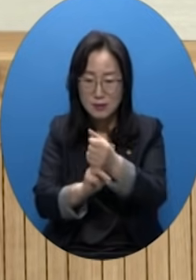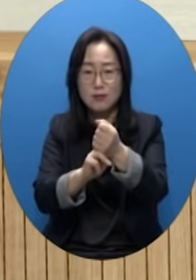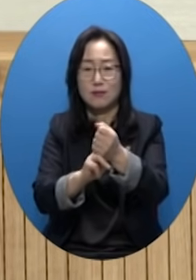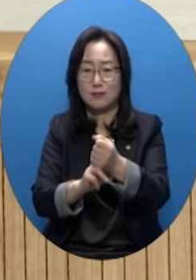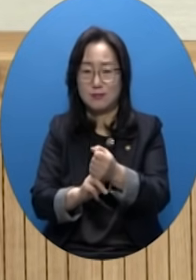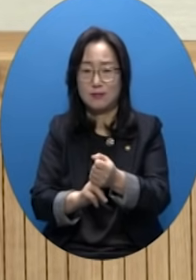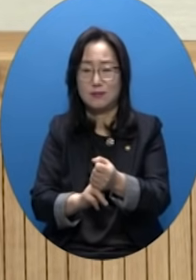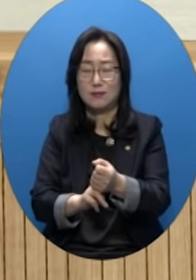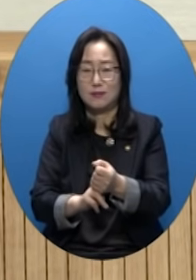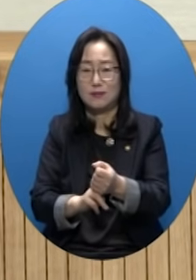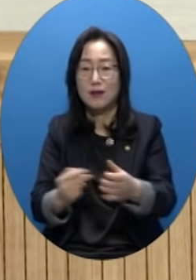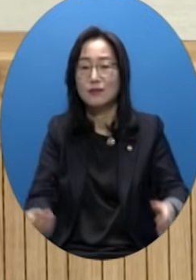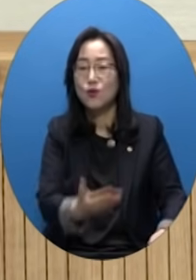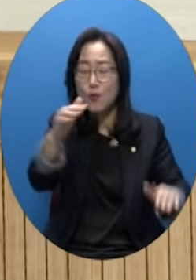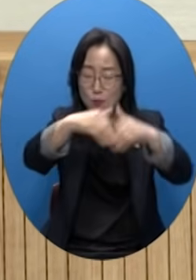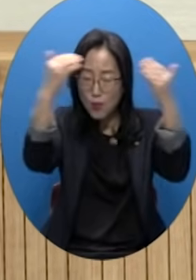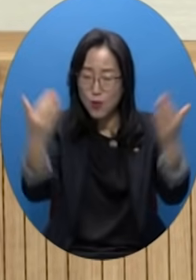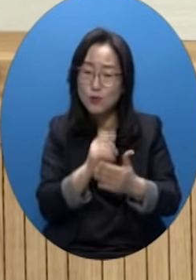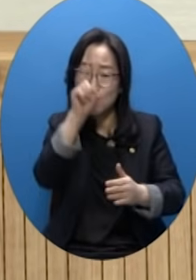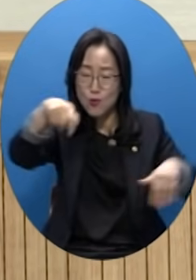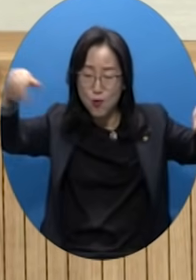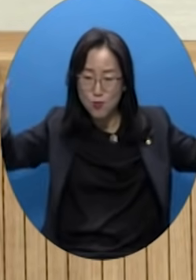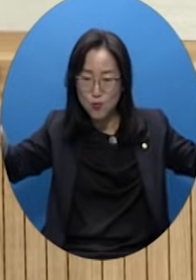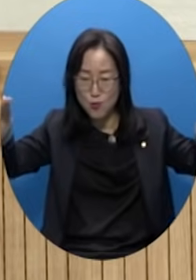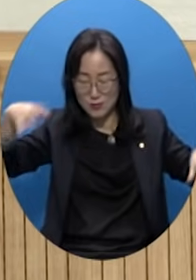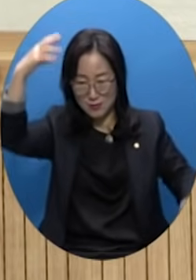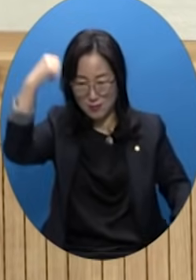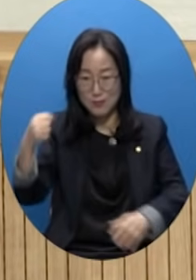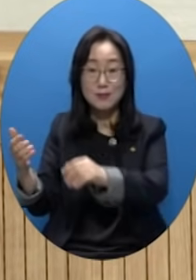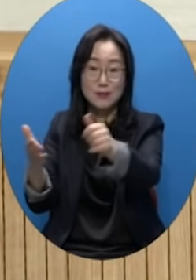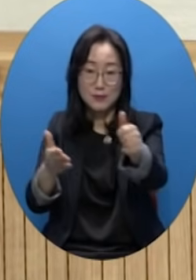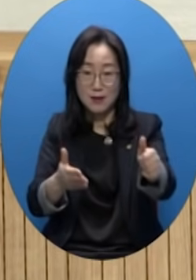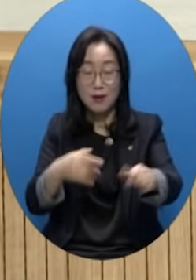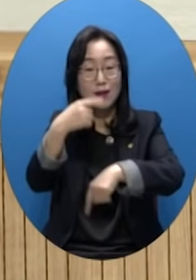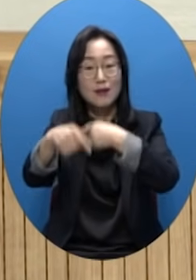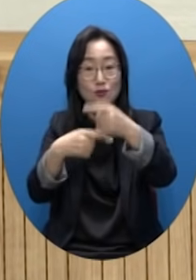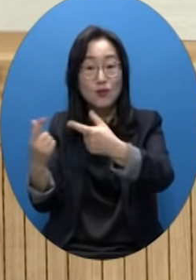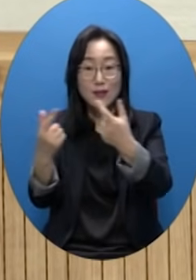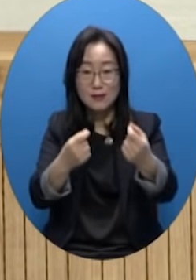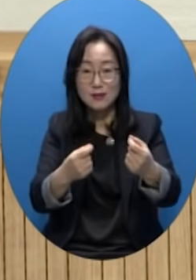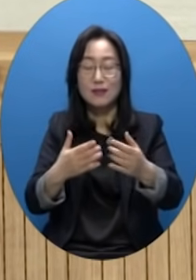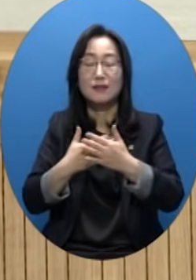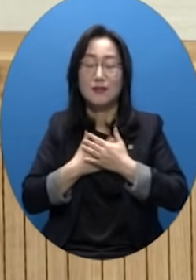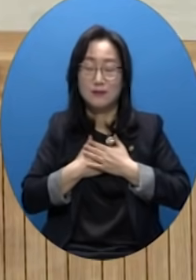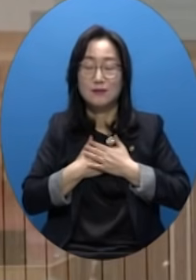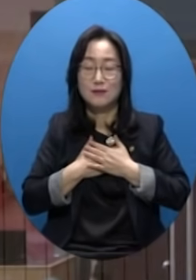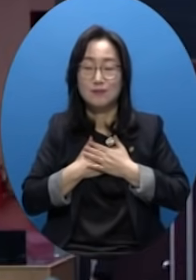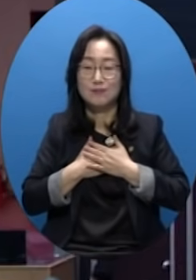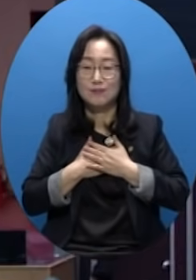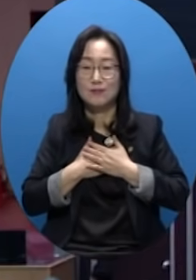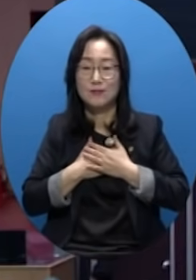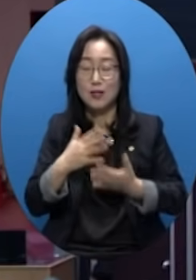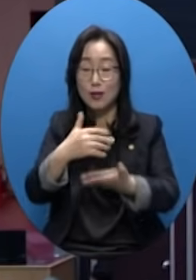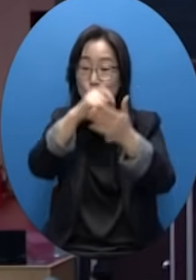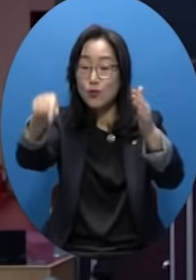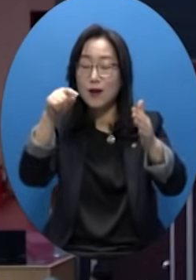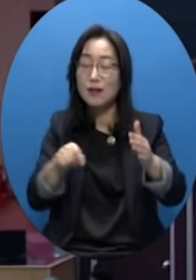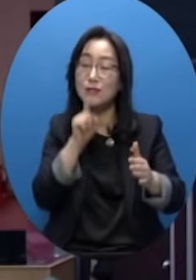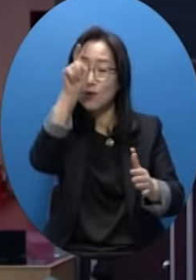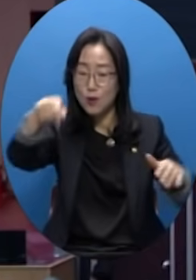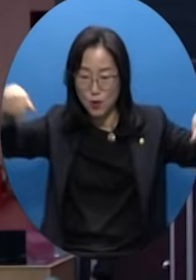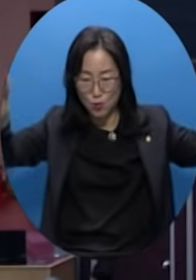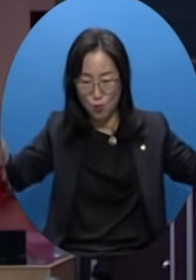것입니다 여러분 모두가 독수 다는 것은 이 짜게 되기를 바랍니다 아무 따라서 갑니다 나는 주안에서 독수리